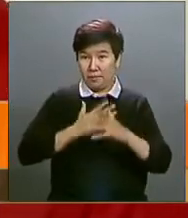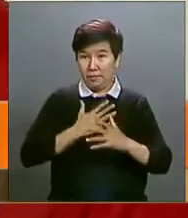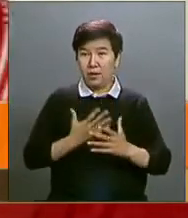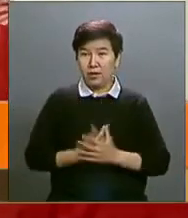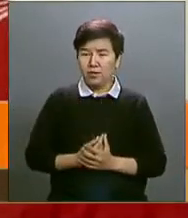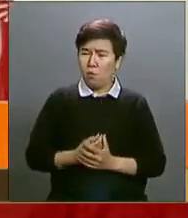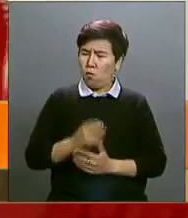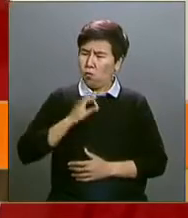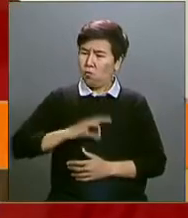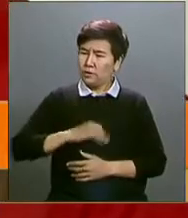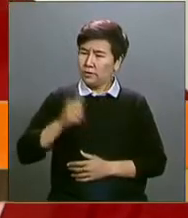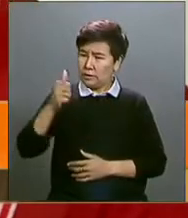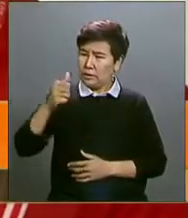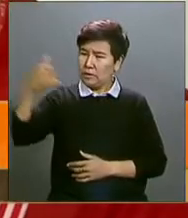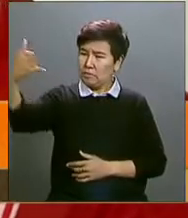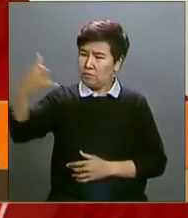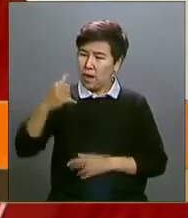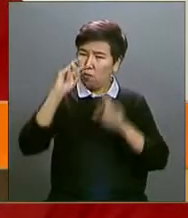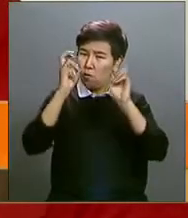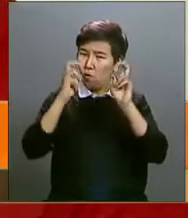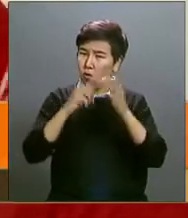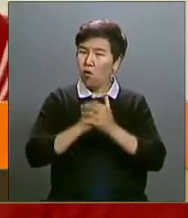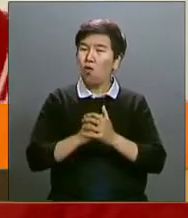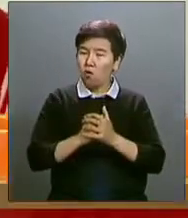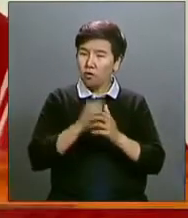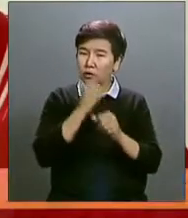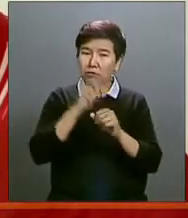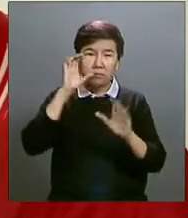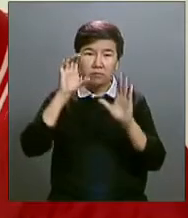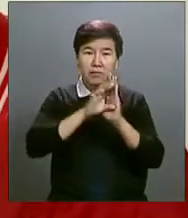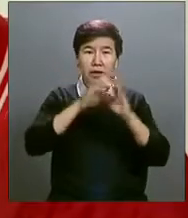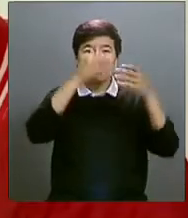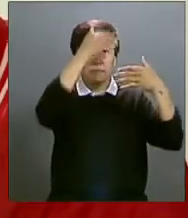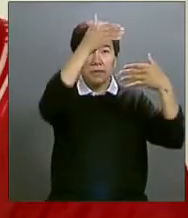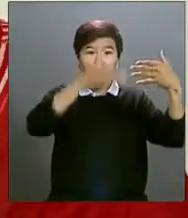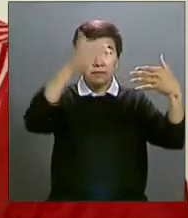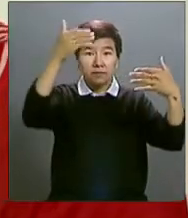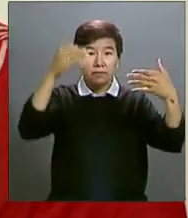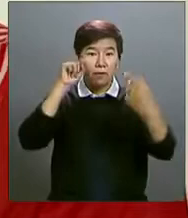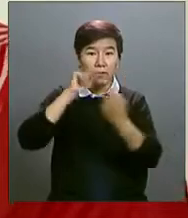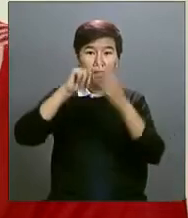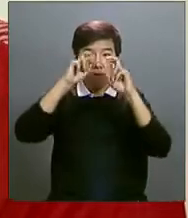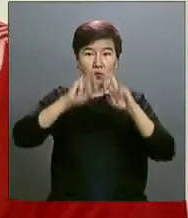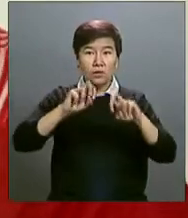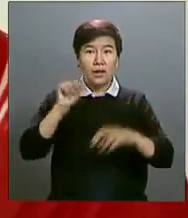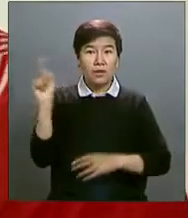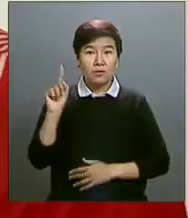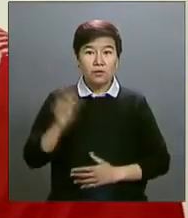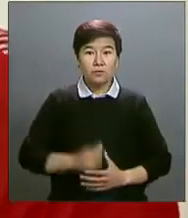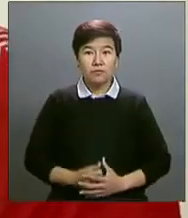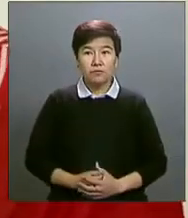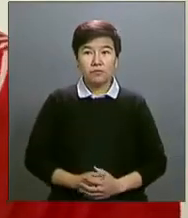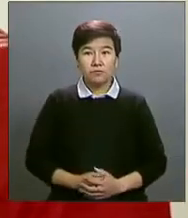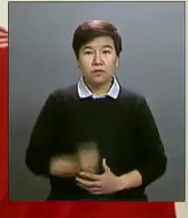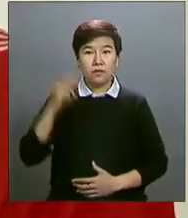าเลือกประเด็นเนี้ยเป็นผลงานหรือการวิจัยเพื่อให้ใช่เพื่อเป็นประโยชน์